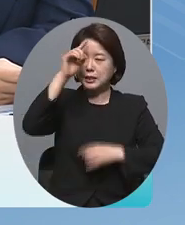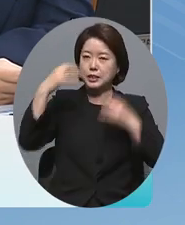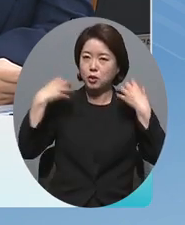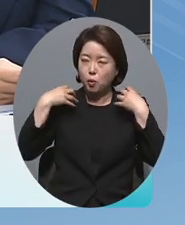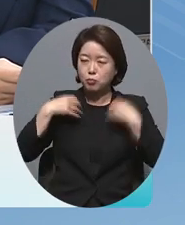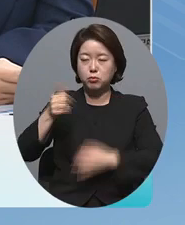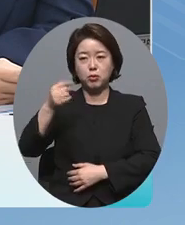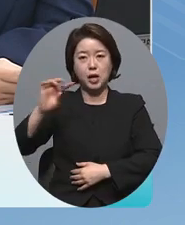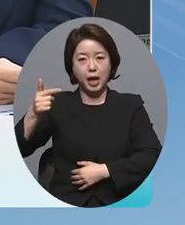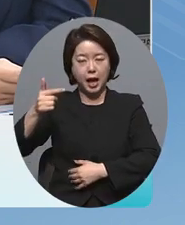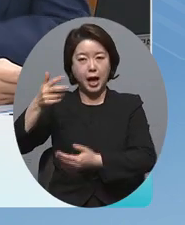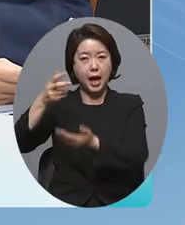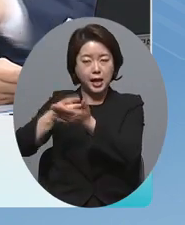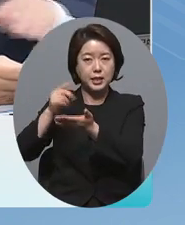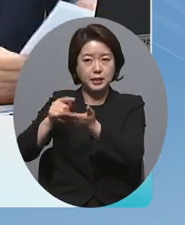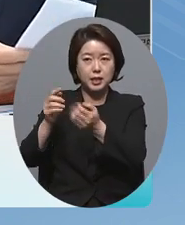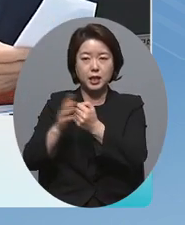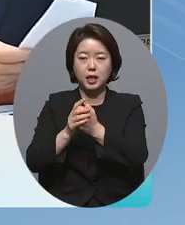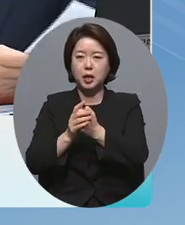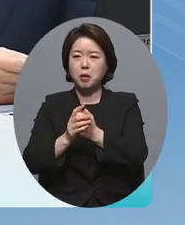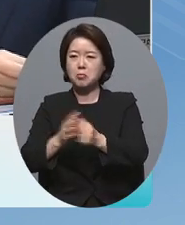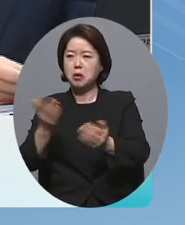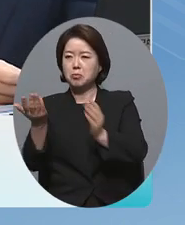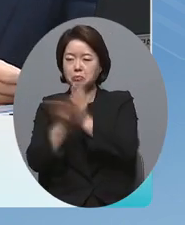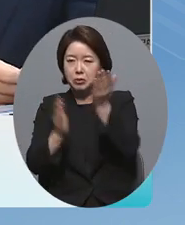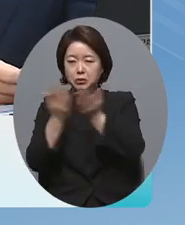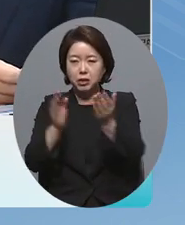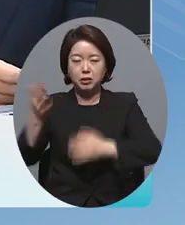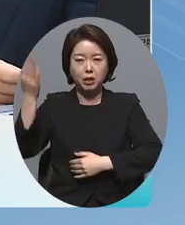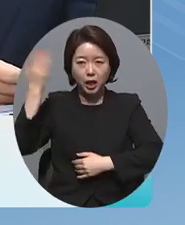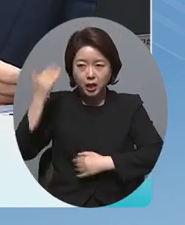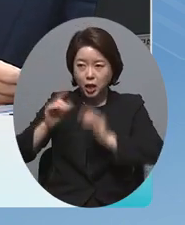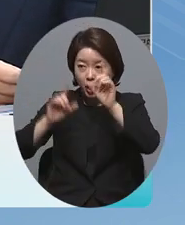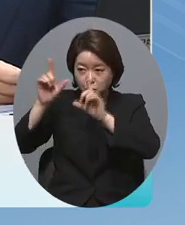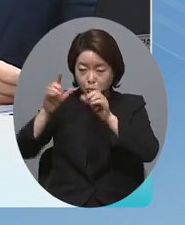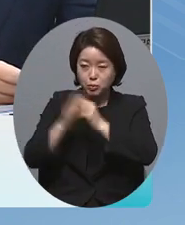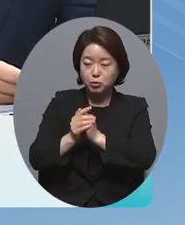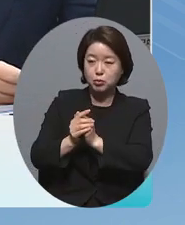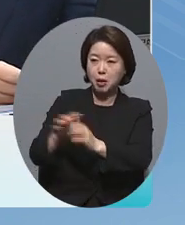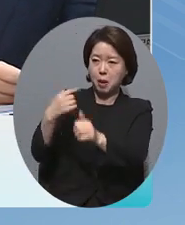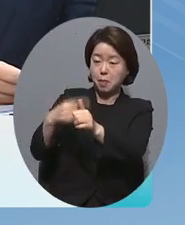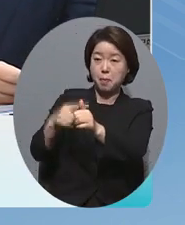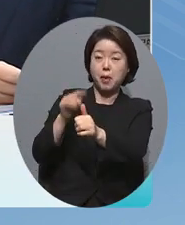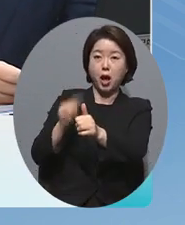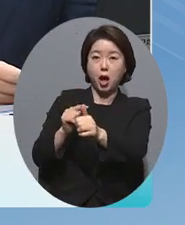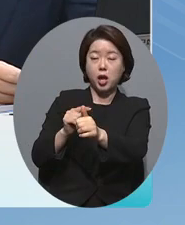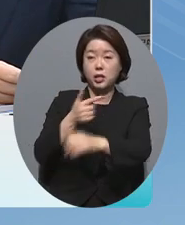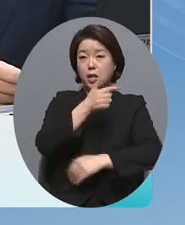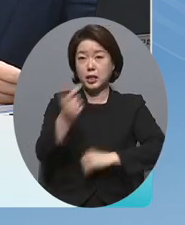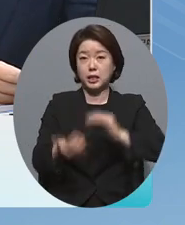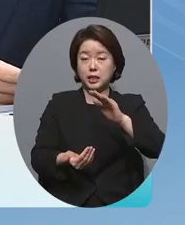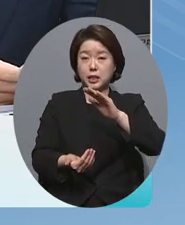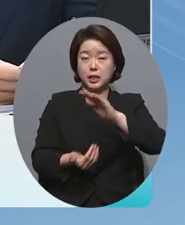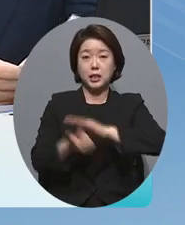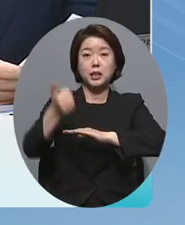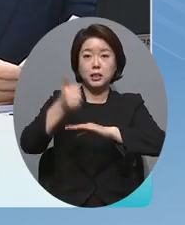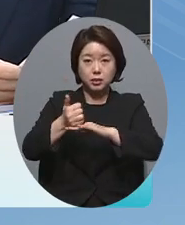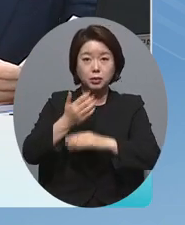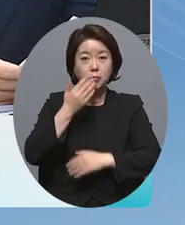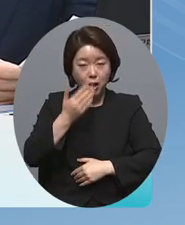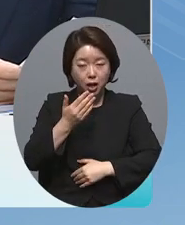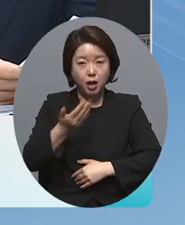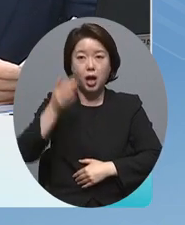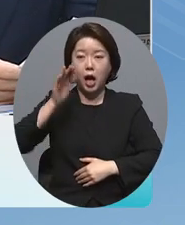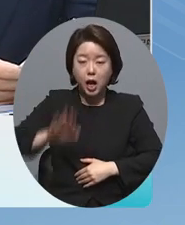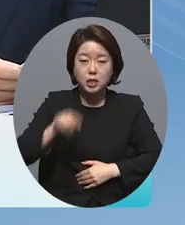한동훈 장관의 부적절한 그런 어떤 그 저녁의 일정이나 이런 부분을 지적하는 데 있어서 큰 성과를 낸 것일 수도 있고